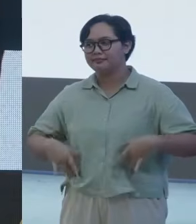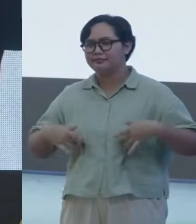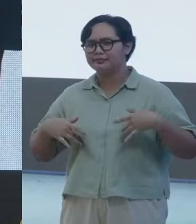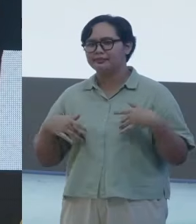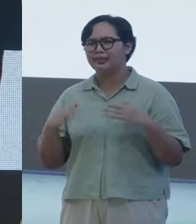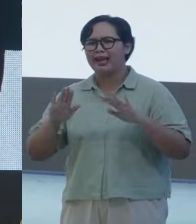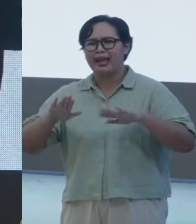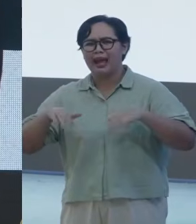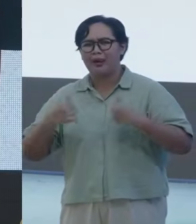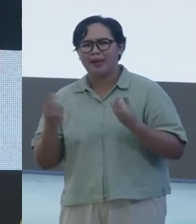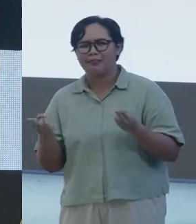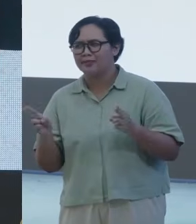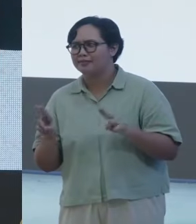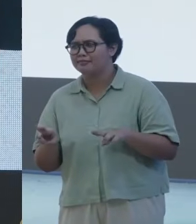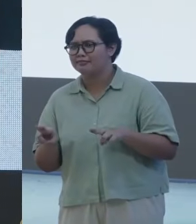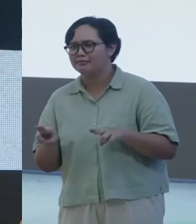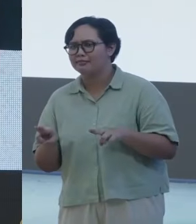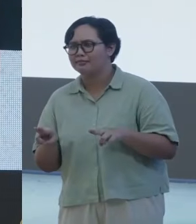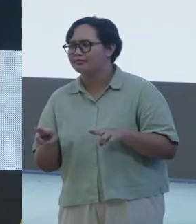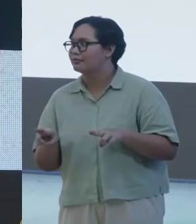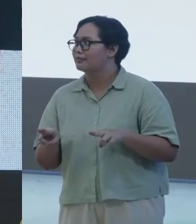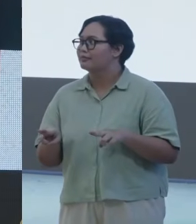Pastor?